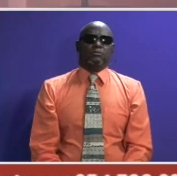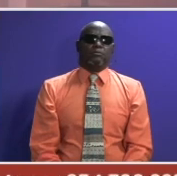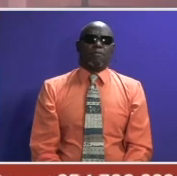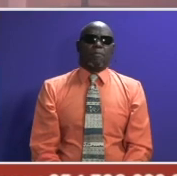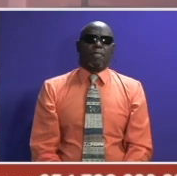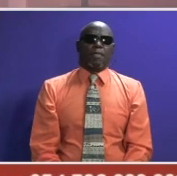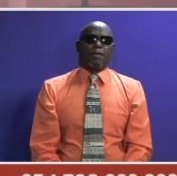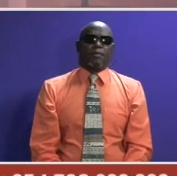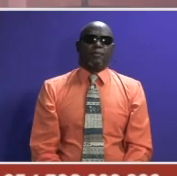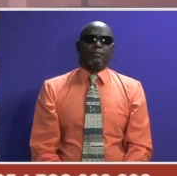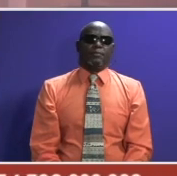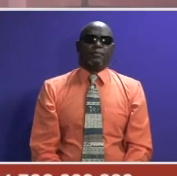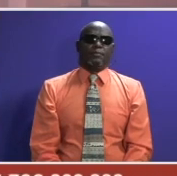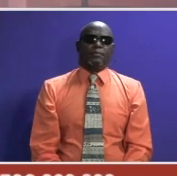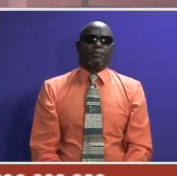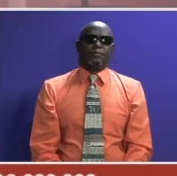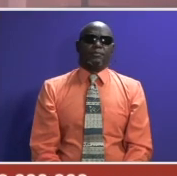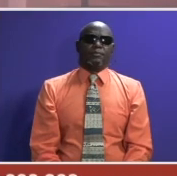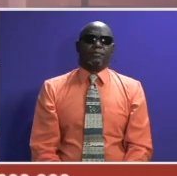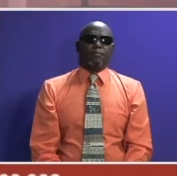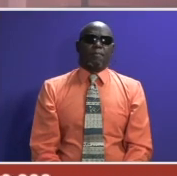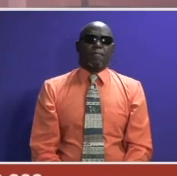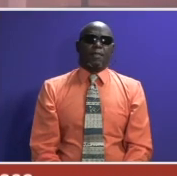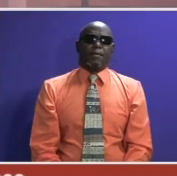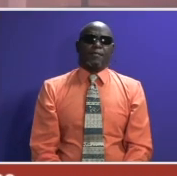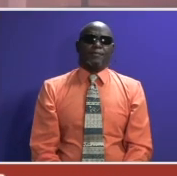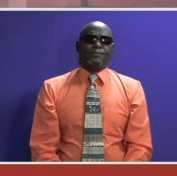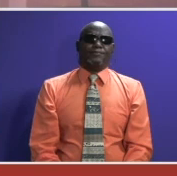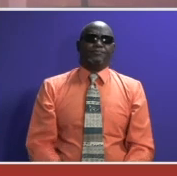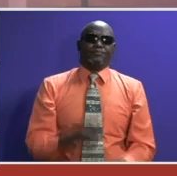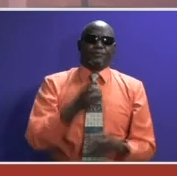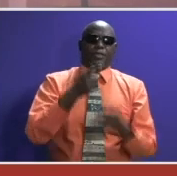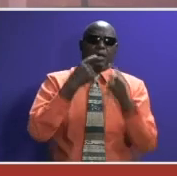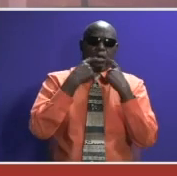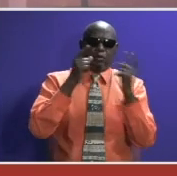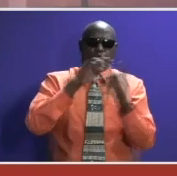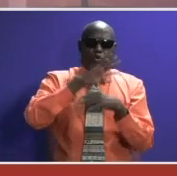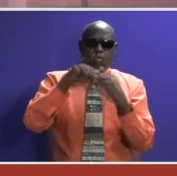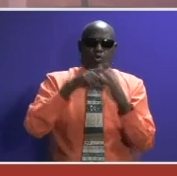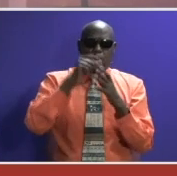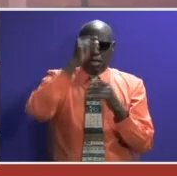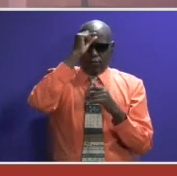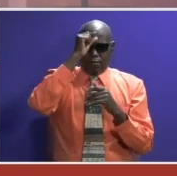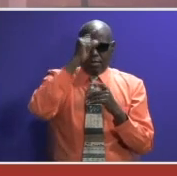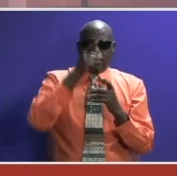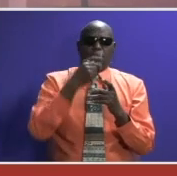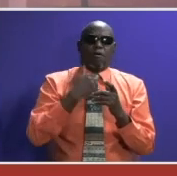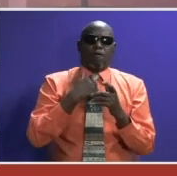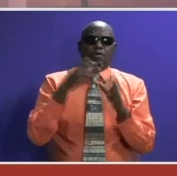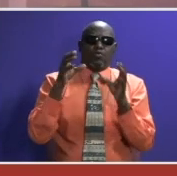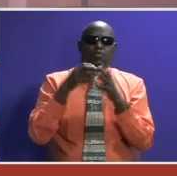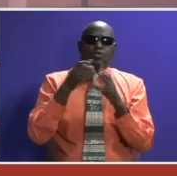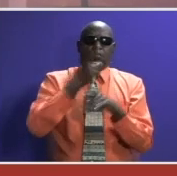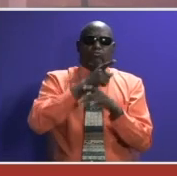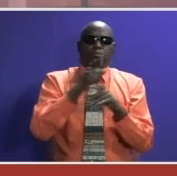Hatua ya serikali kukipa kituo kimoja cha habari humu nchini matangazo yote ya serikali imekosolewa vikali na miungano wa